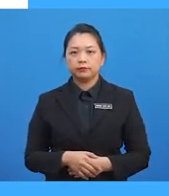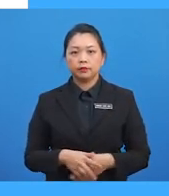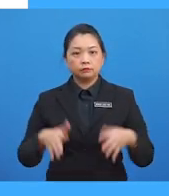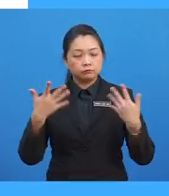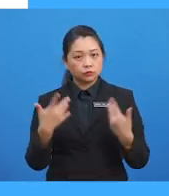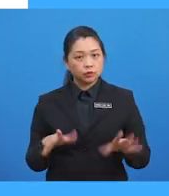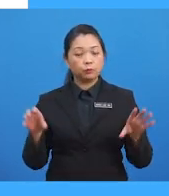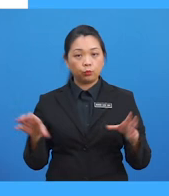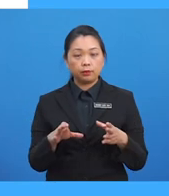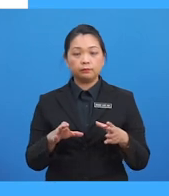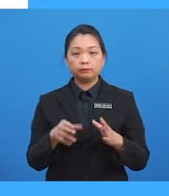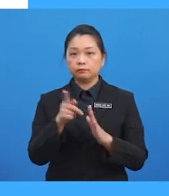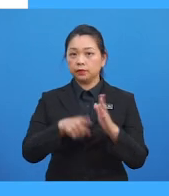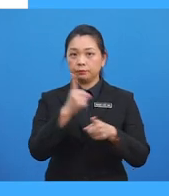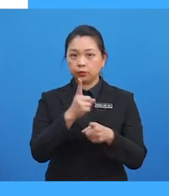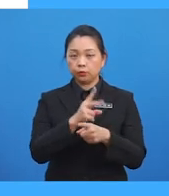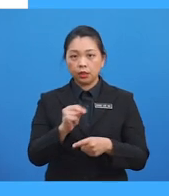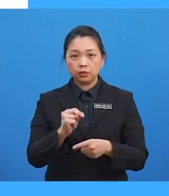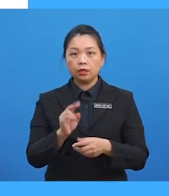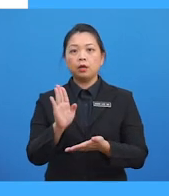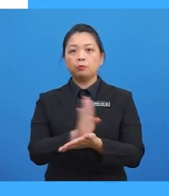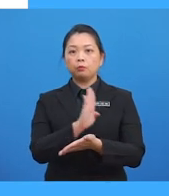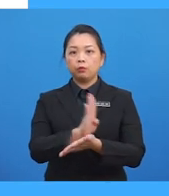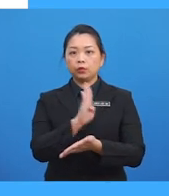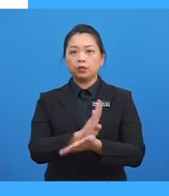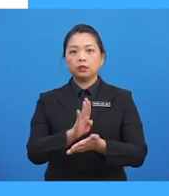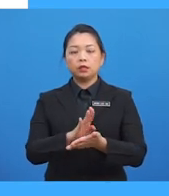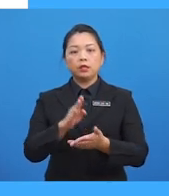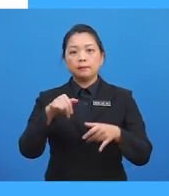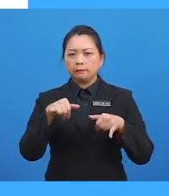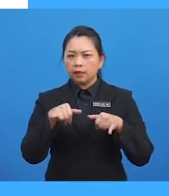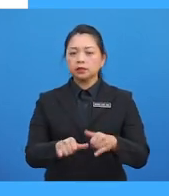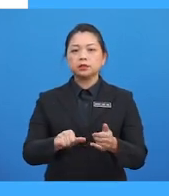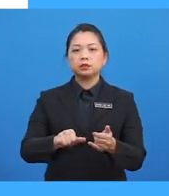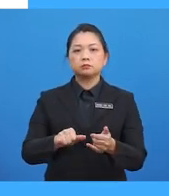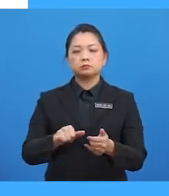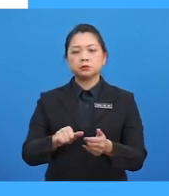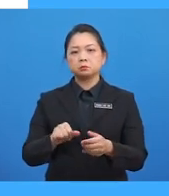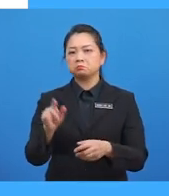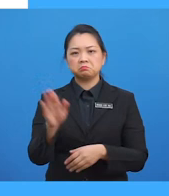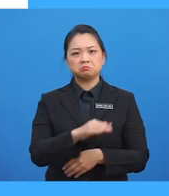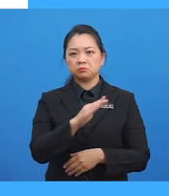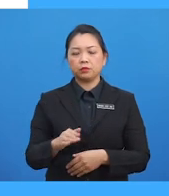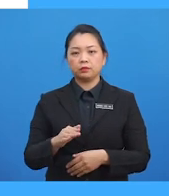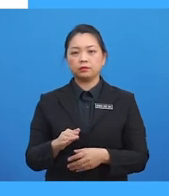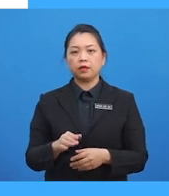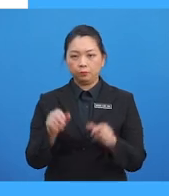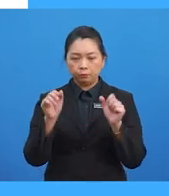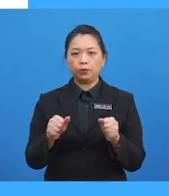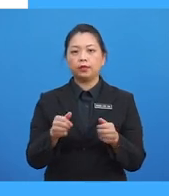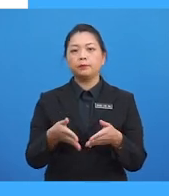membuat pembetulan dan borang masih tidak diterima, pemohon boleh membuat rayuan di Mahkamah Tinggi Harta